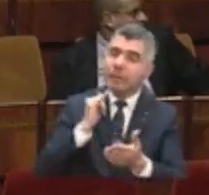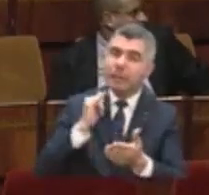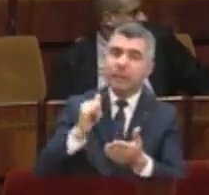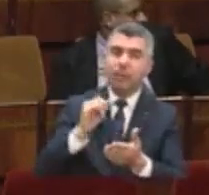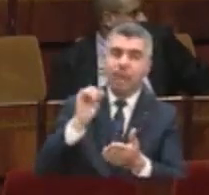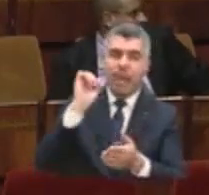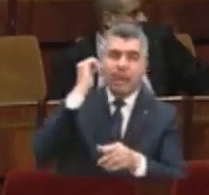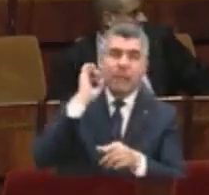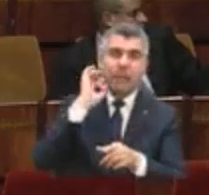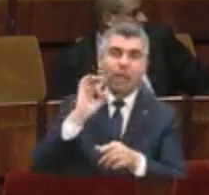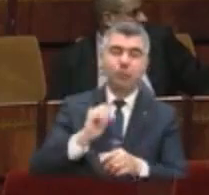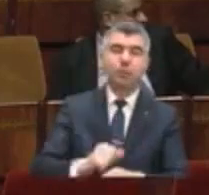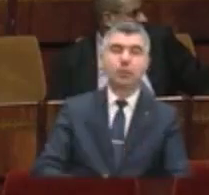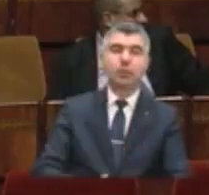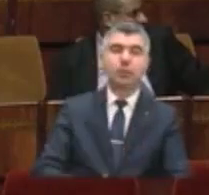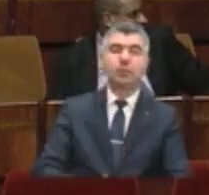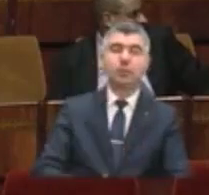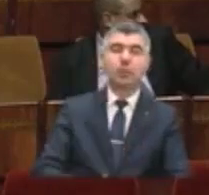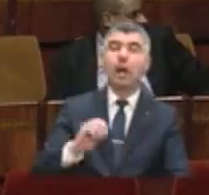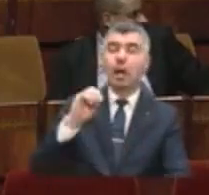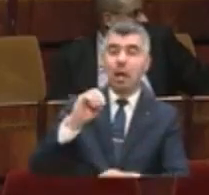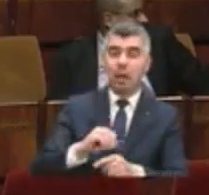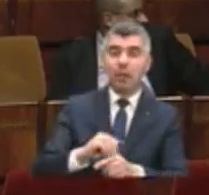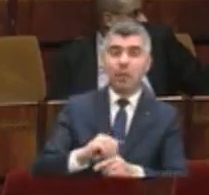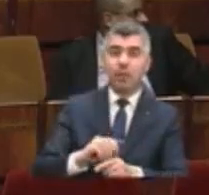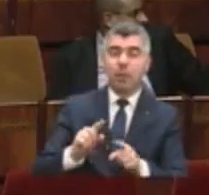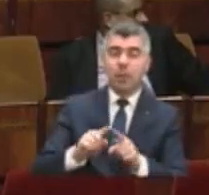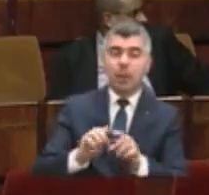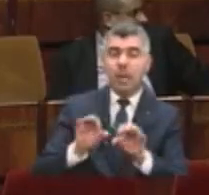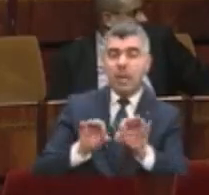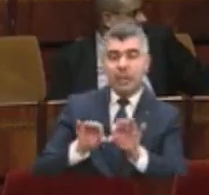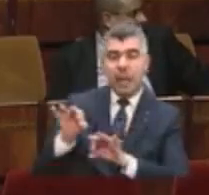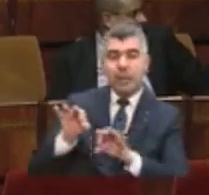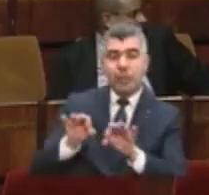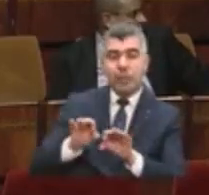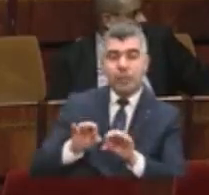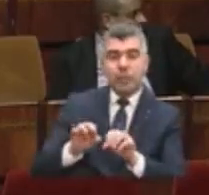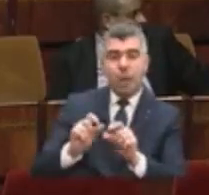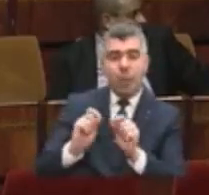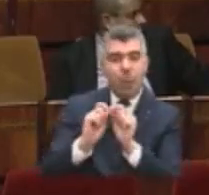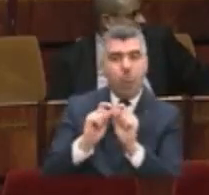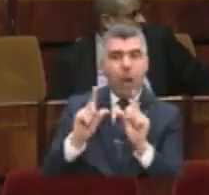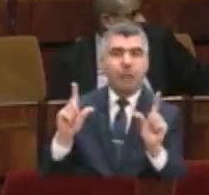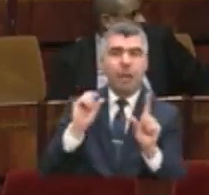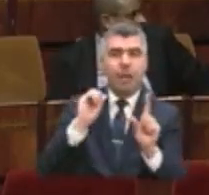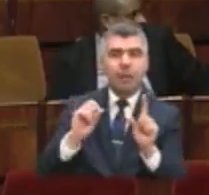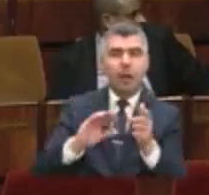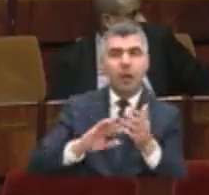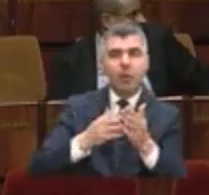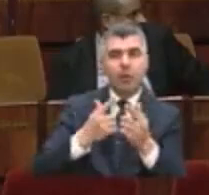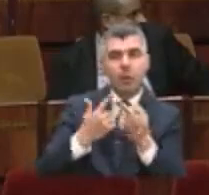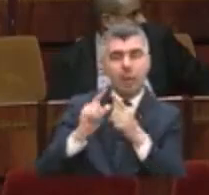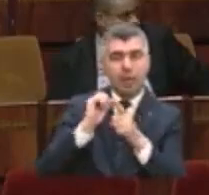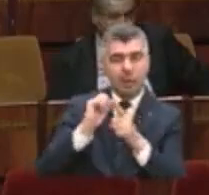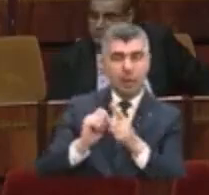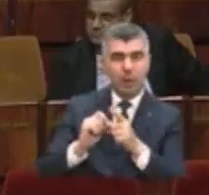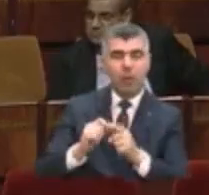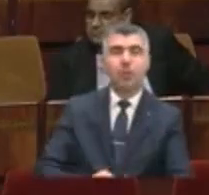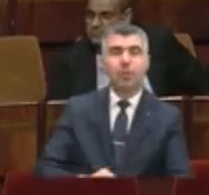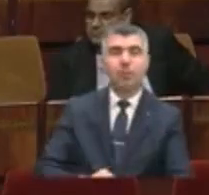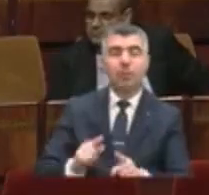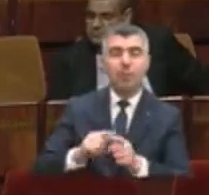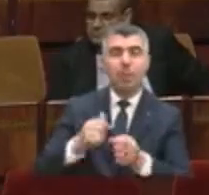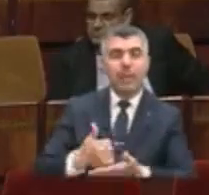هذا المجال، مناهج استراتيجية علمية متعددة المداخل والتخصصات